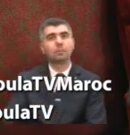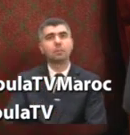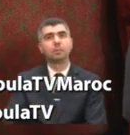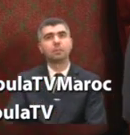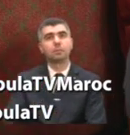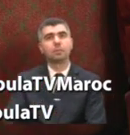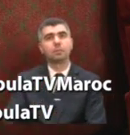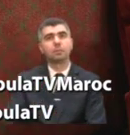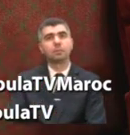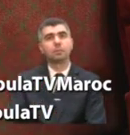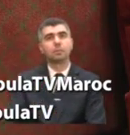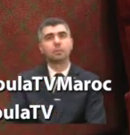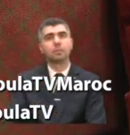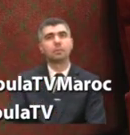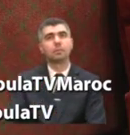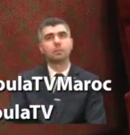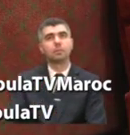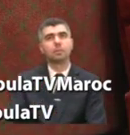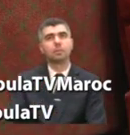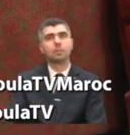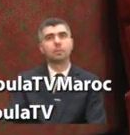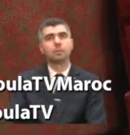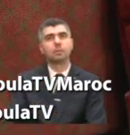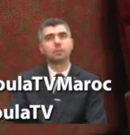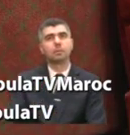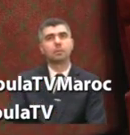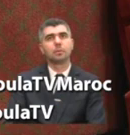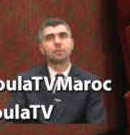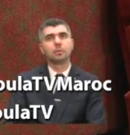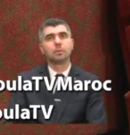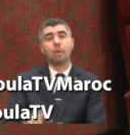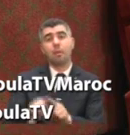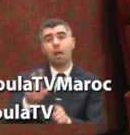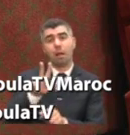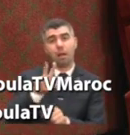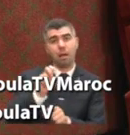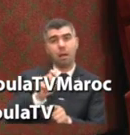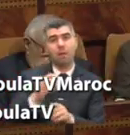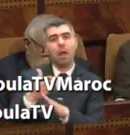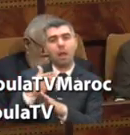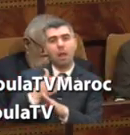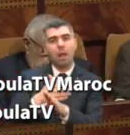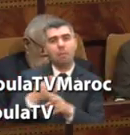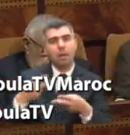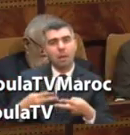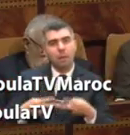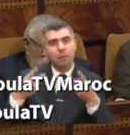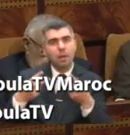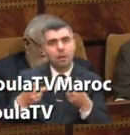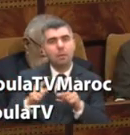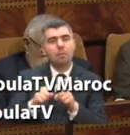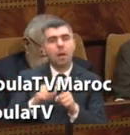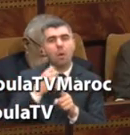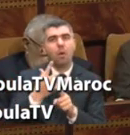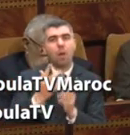كتعرفوا، ما كتسمعونيش واقيلا؟ الصوت شوية. كيف ما كتعرفوا، قبل من انطلاق كل موسم دراسي كاين